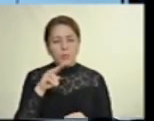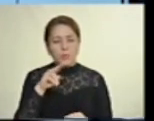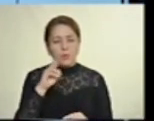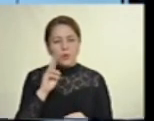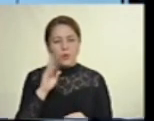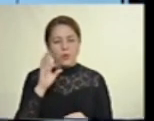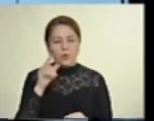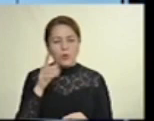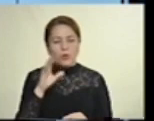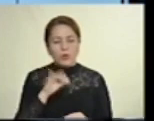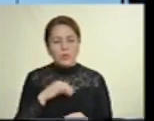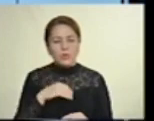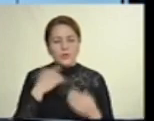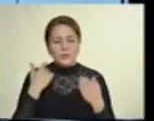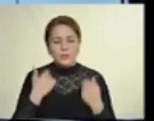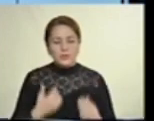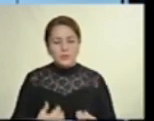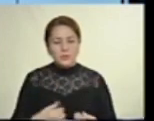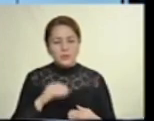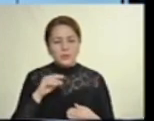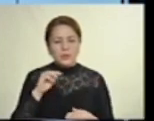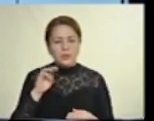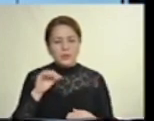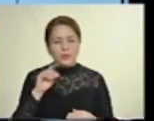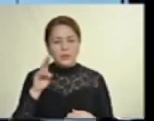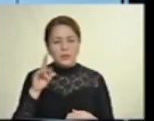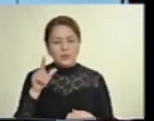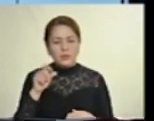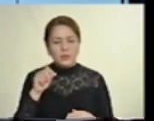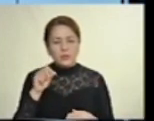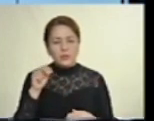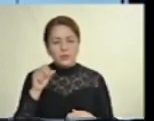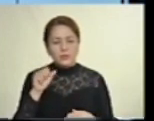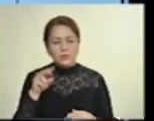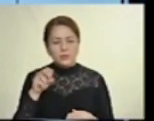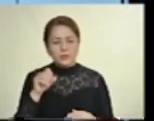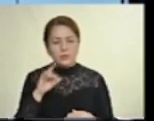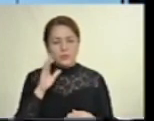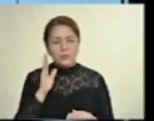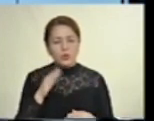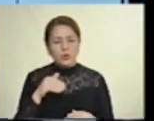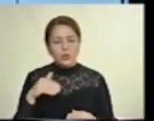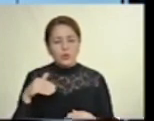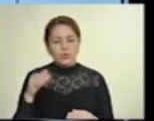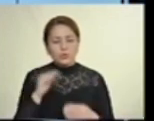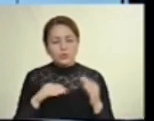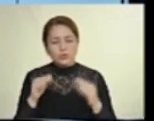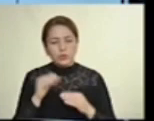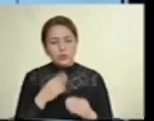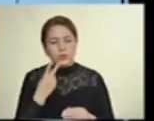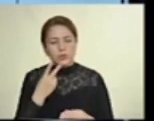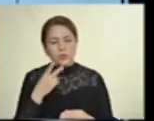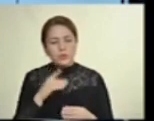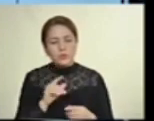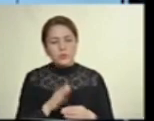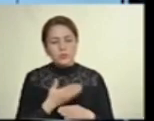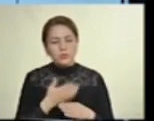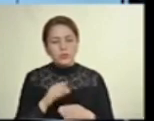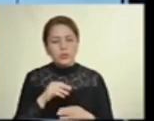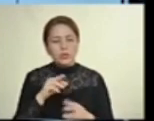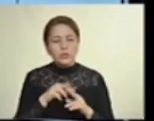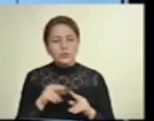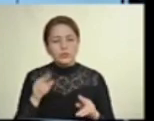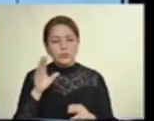Tanasi tangachilar bilan qoplangan. Ularning suzgichlari ikki turga bo'linadi. Juft suzgichlar